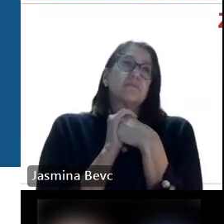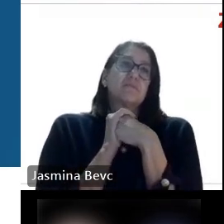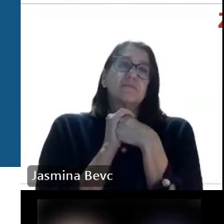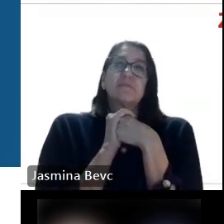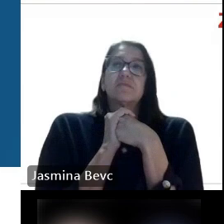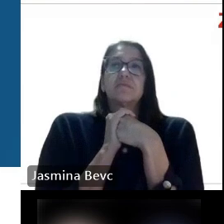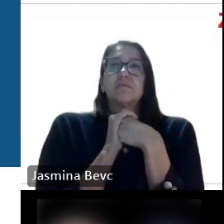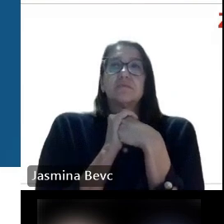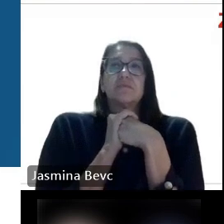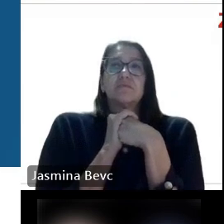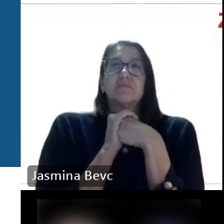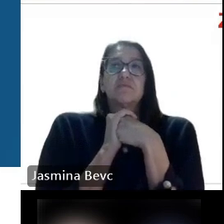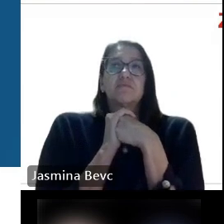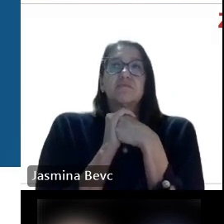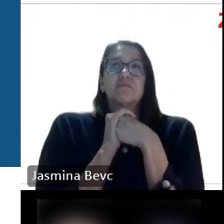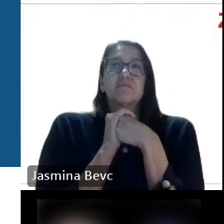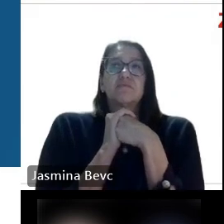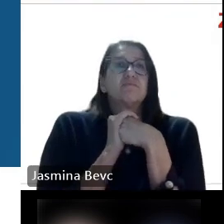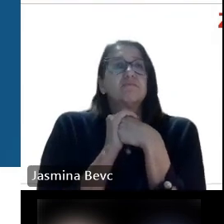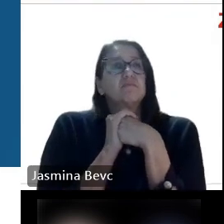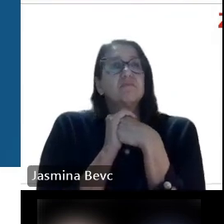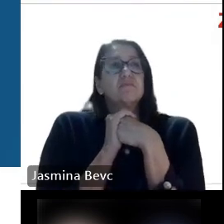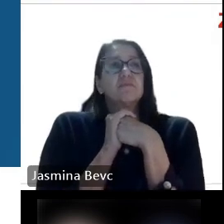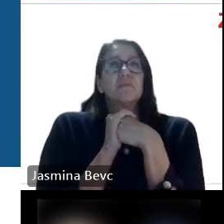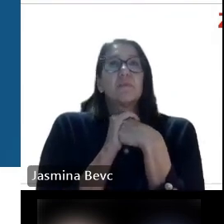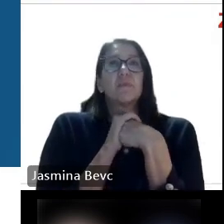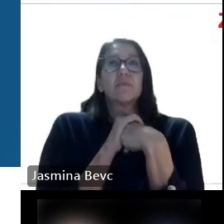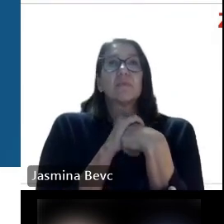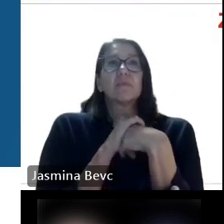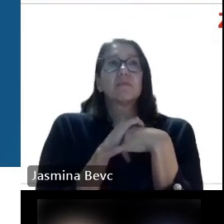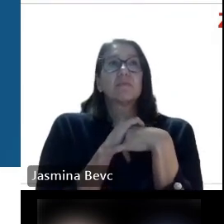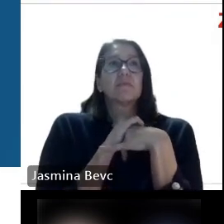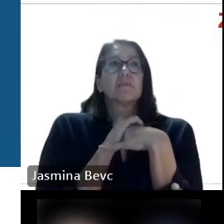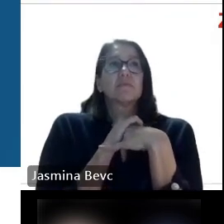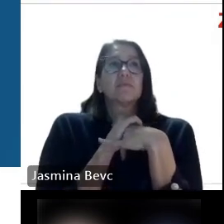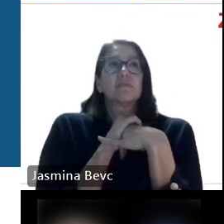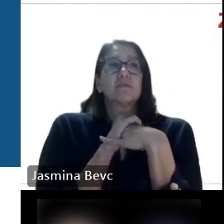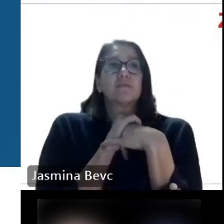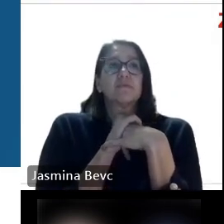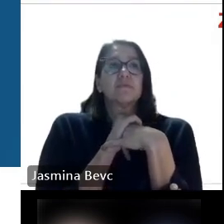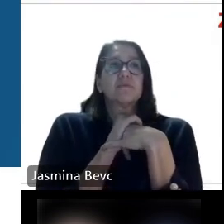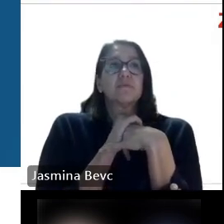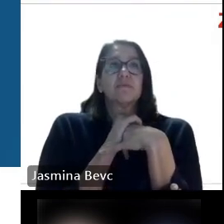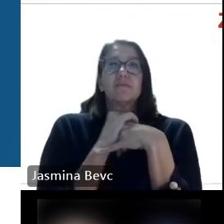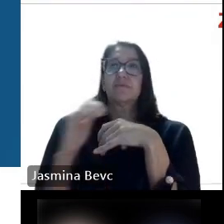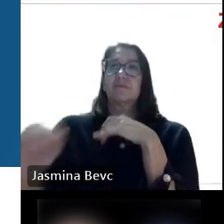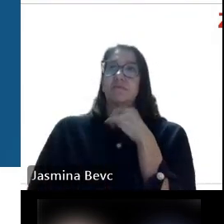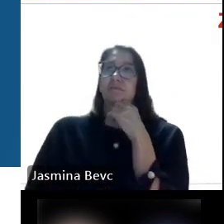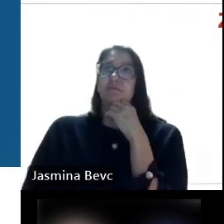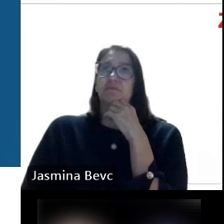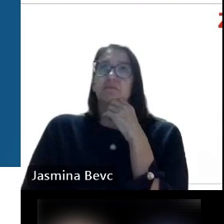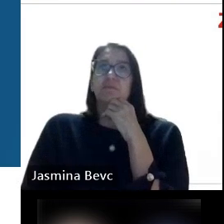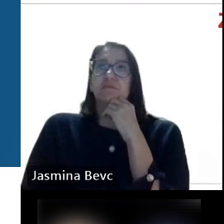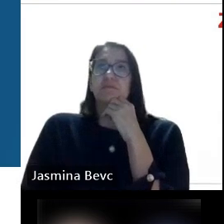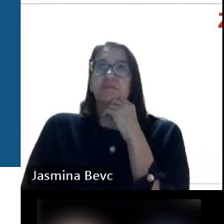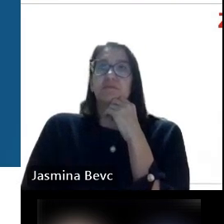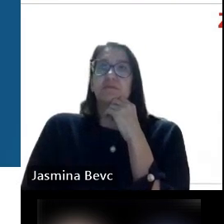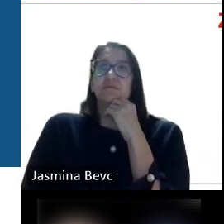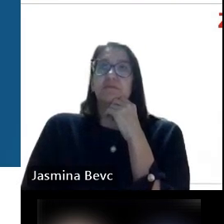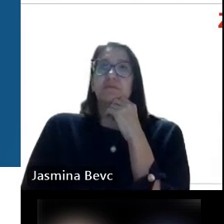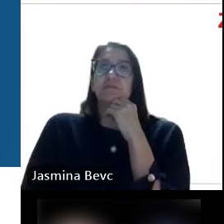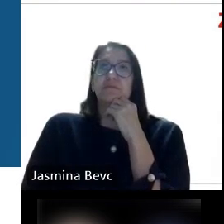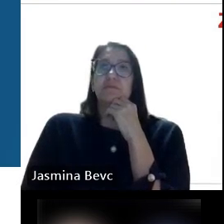razmerah se lahko zgodi, da je te porabljene električne energije za defrost tudi nekje